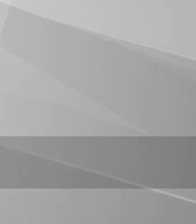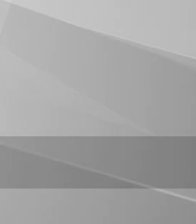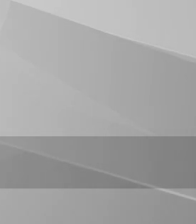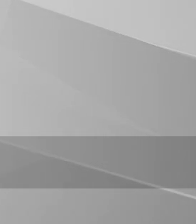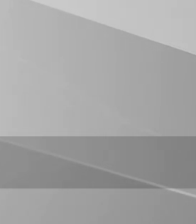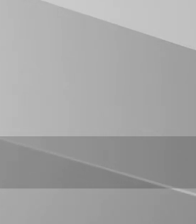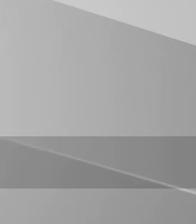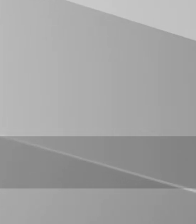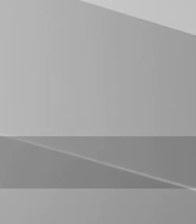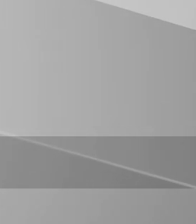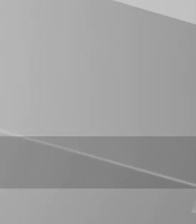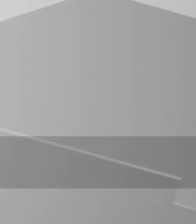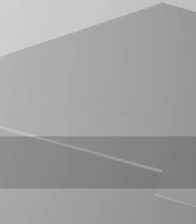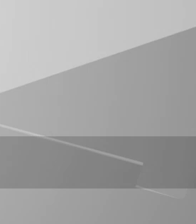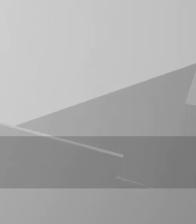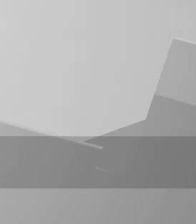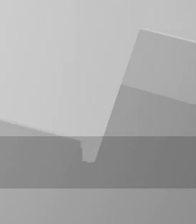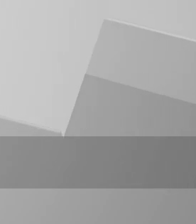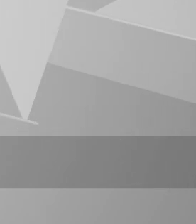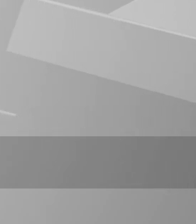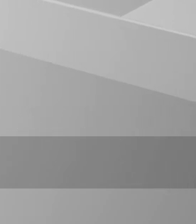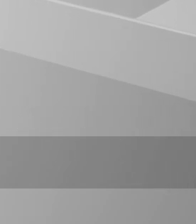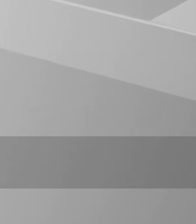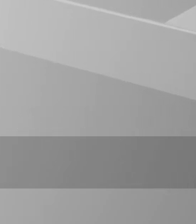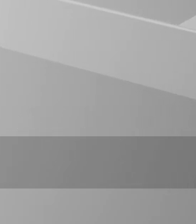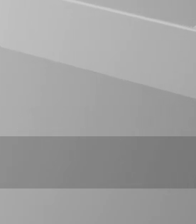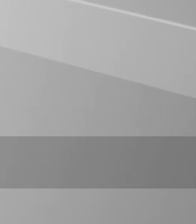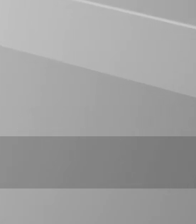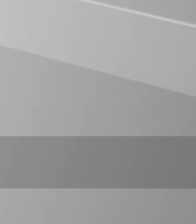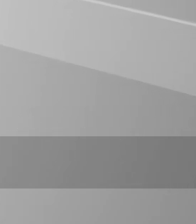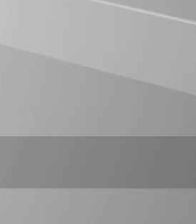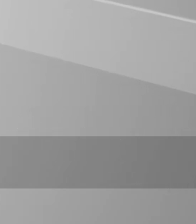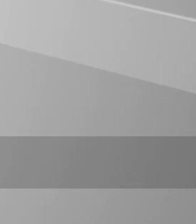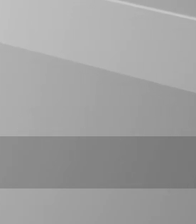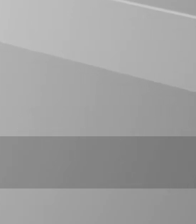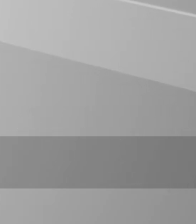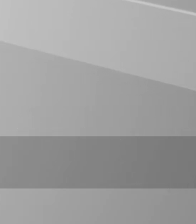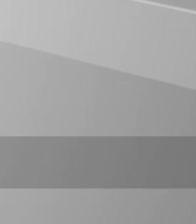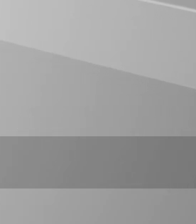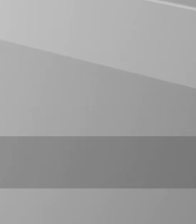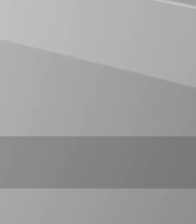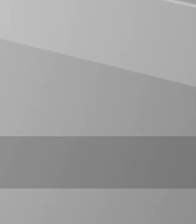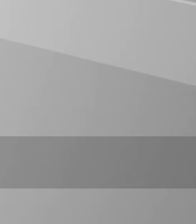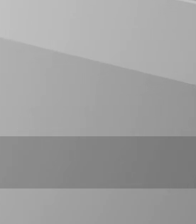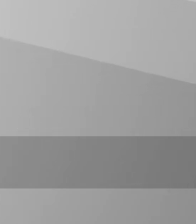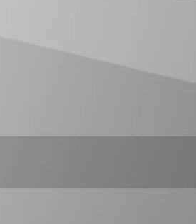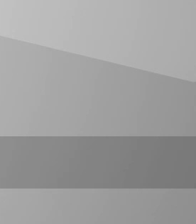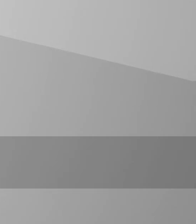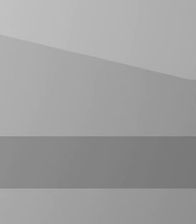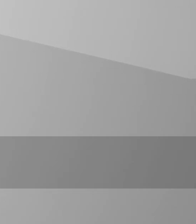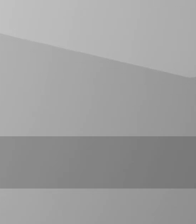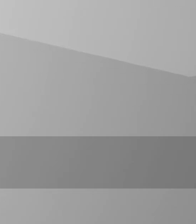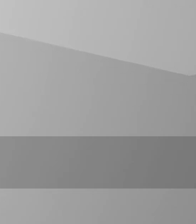Қарағанды облыстарының тұрғындары. Ең сұмдығы, соңғы 9 жылда жол апатынан 12 мыңнан астам отандасымыз опат